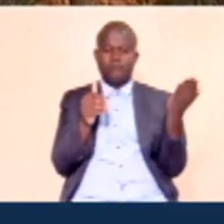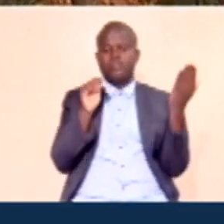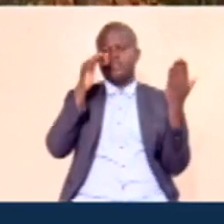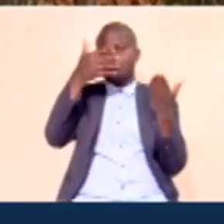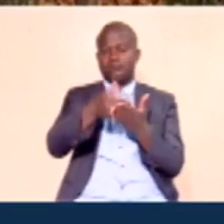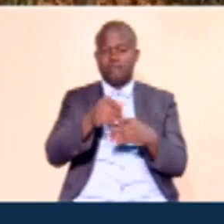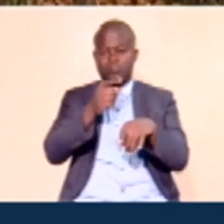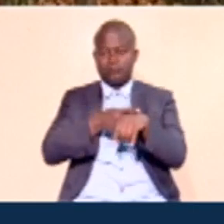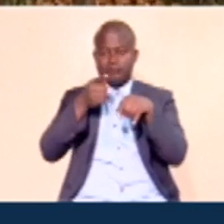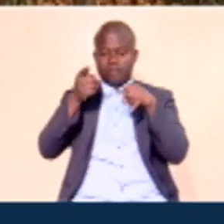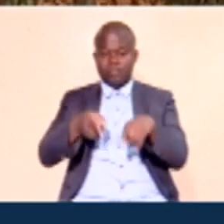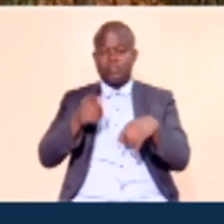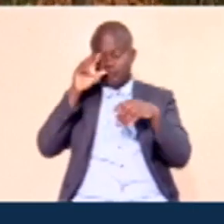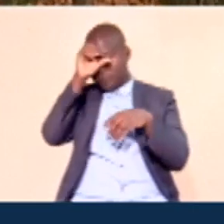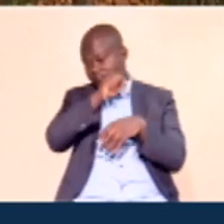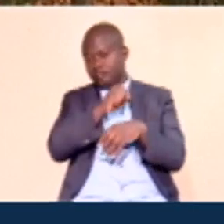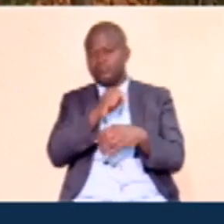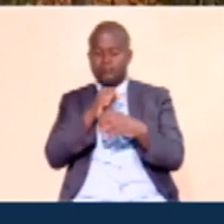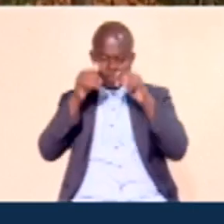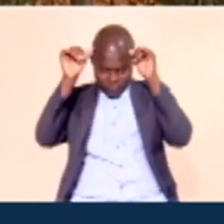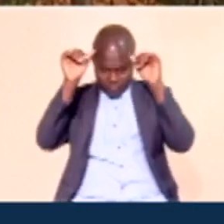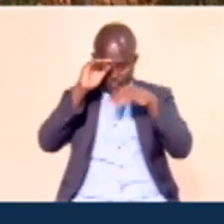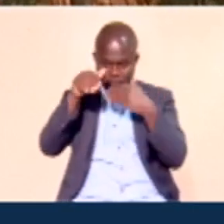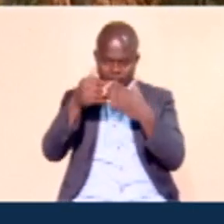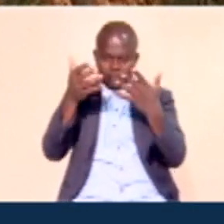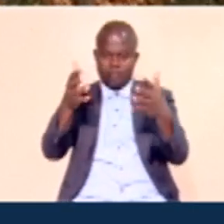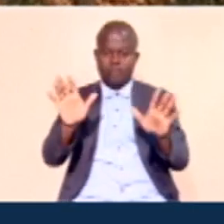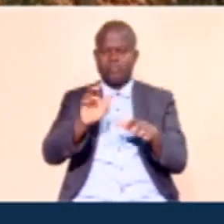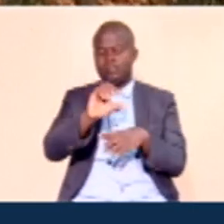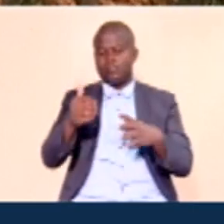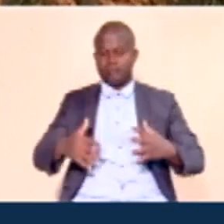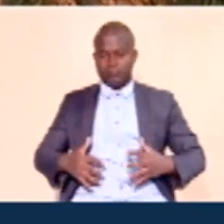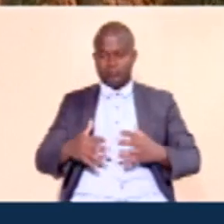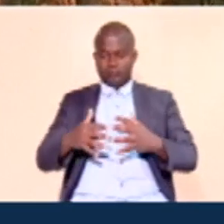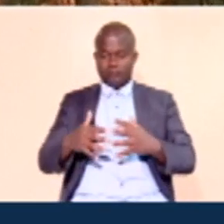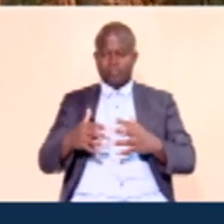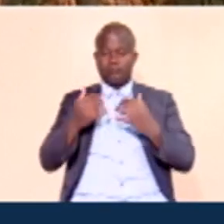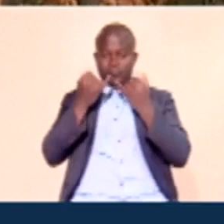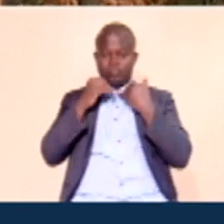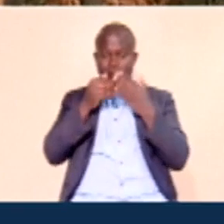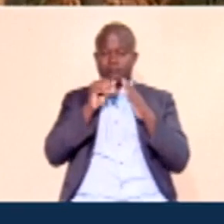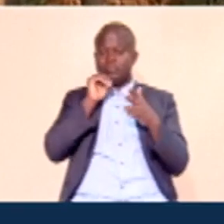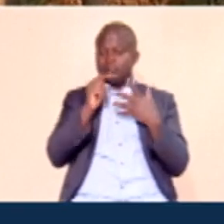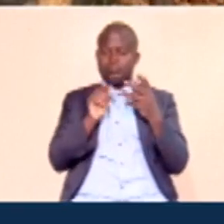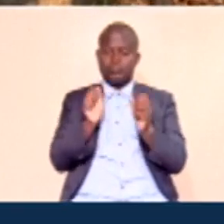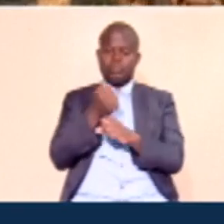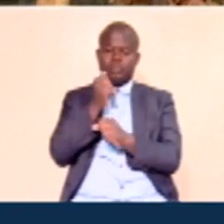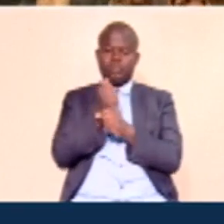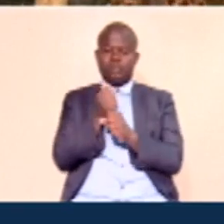kugeza ubwo bazanaga inkingo bakabura inka bakingira zose zikingiye izindi zihaka bari baratubwiye ko inka zihaka nta kintu